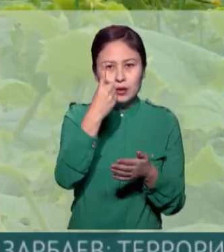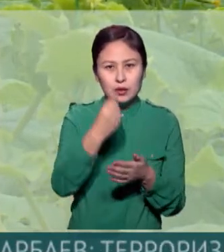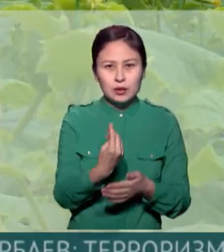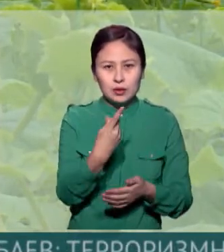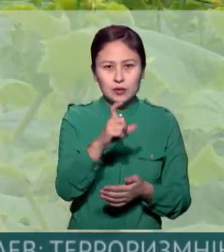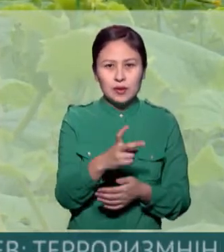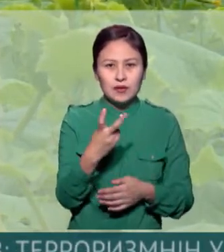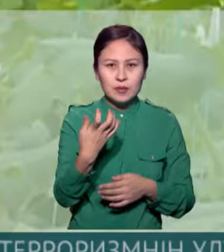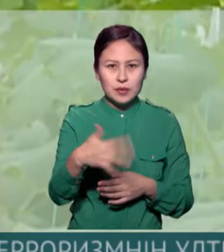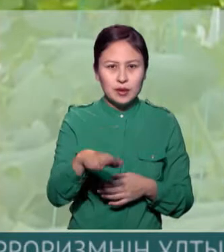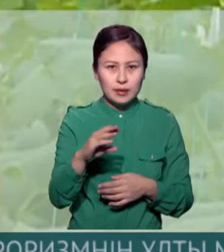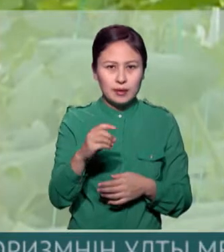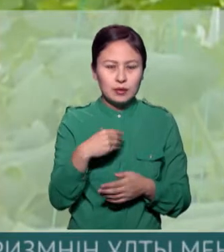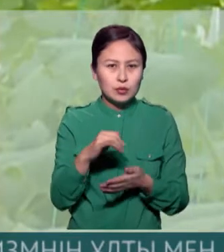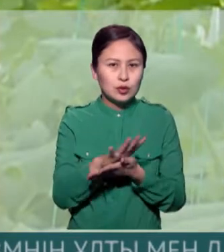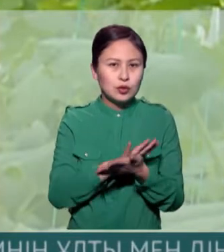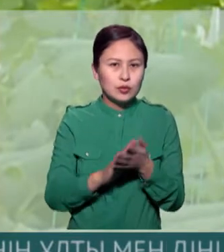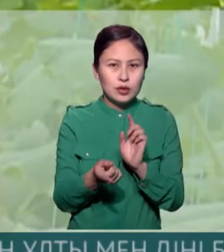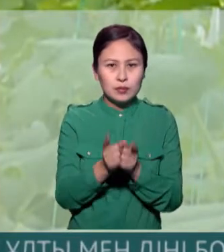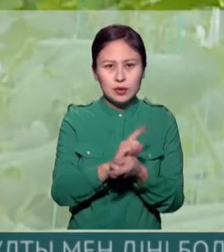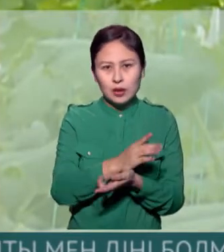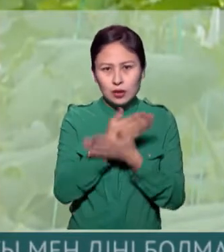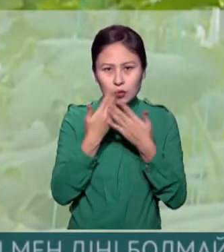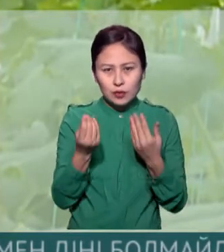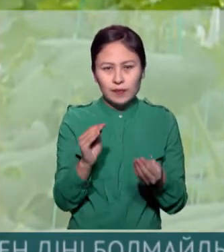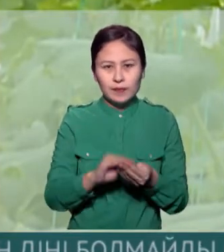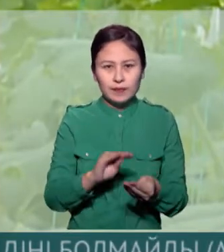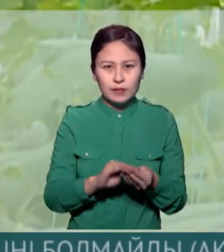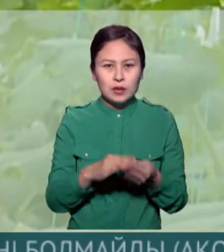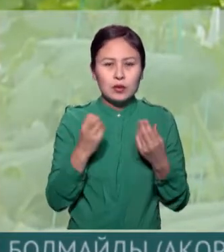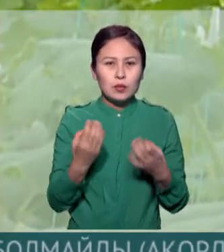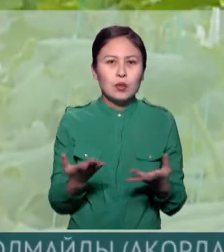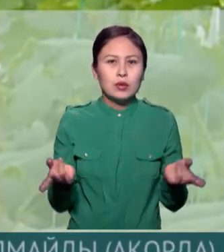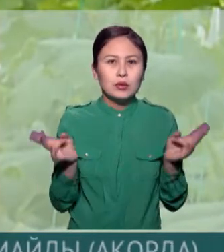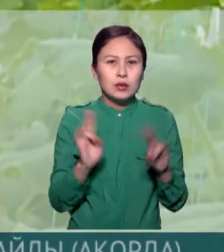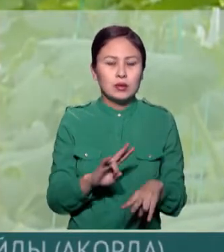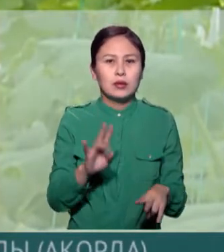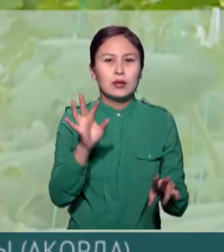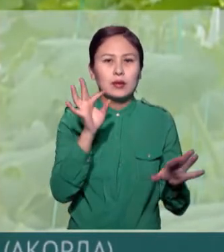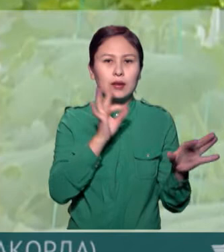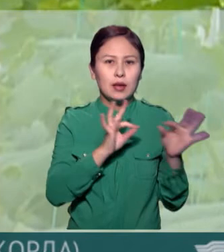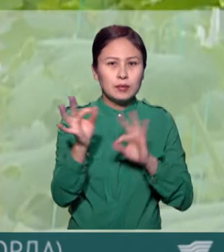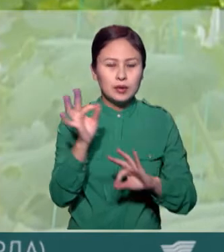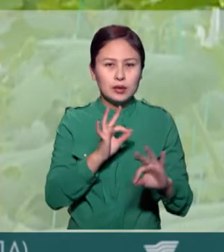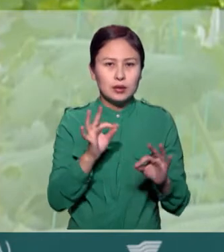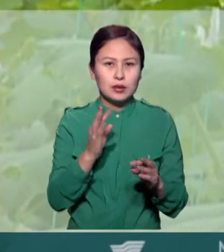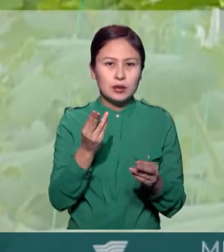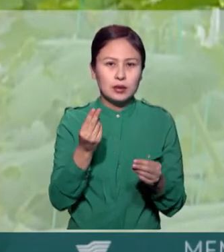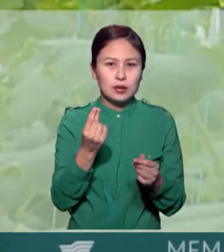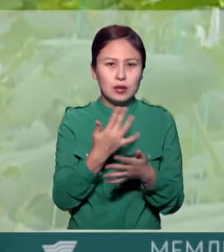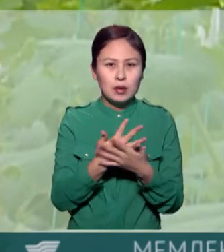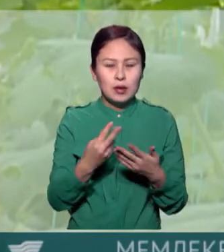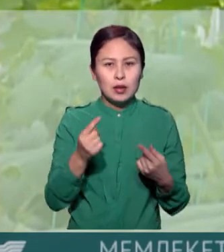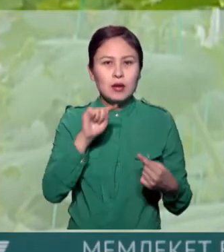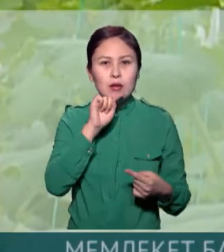басына 250 теңге болса, біз ешқандай өзгерткен жоқпыз. Одан қалса, бұрынғы дәрумендерге бөлінетін қаржы үнемделіп,